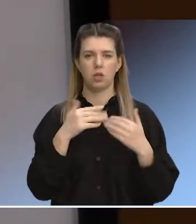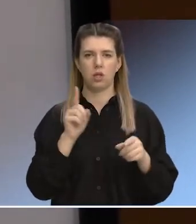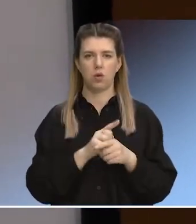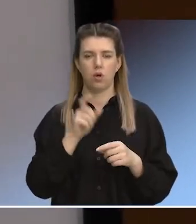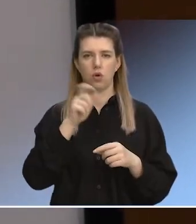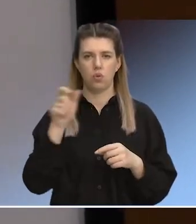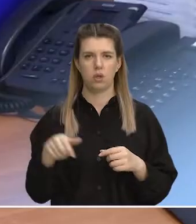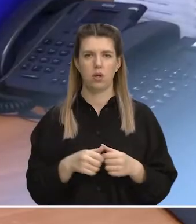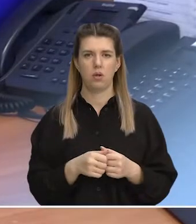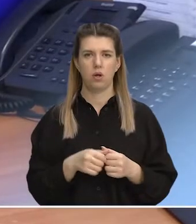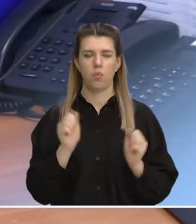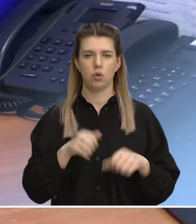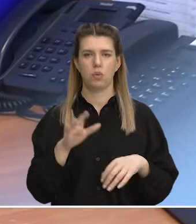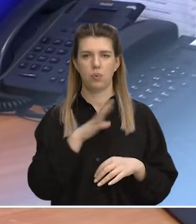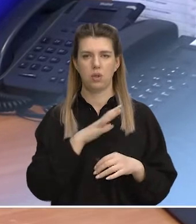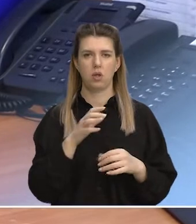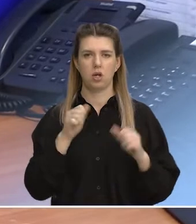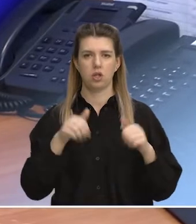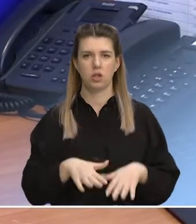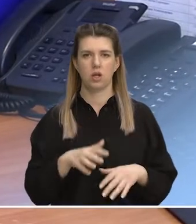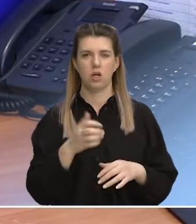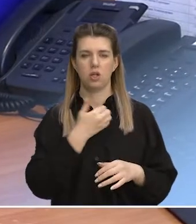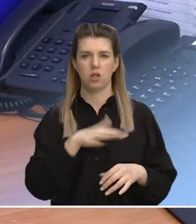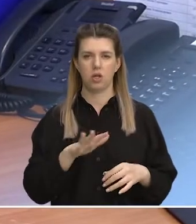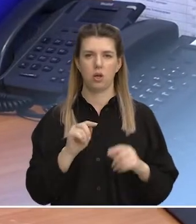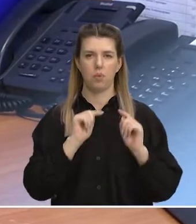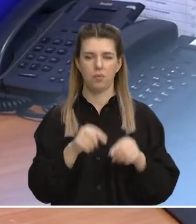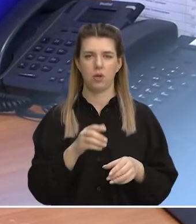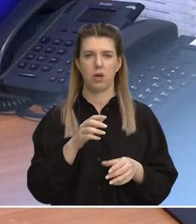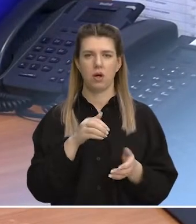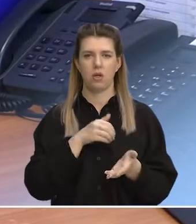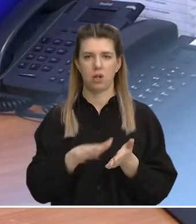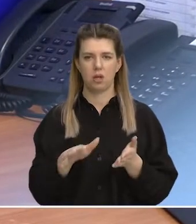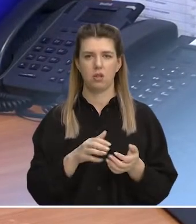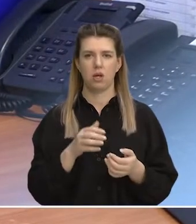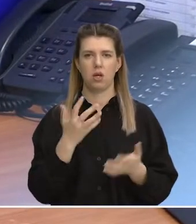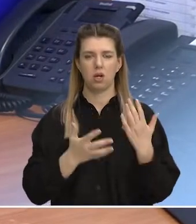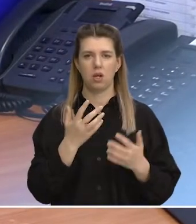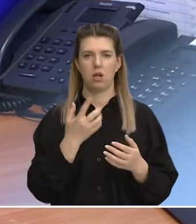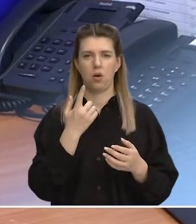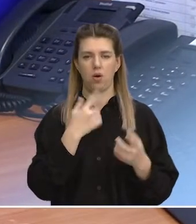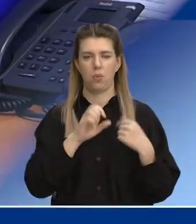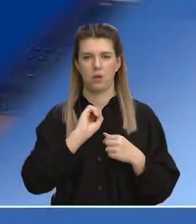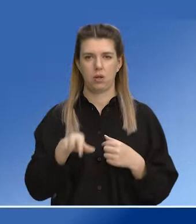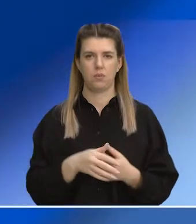таких иностранных граждан может быть вынесено решение о нежелательности пребывания на территории Российской Федерации либо